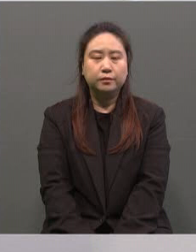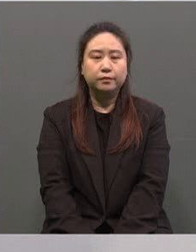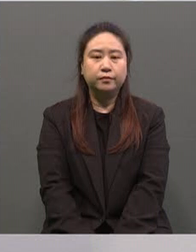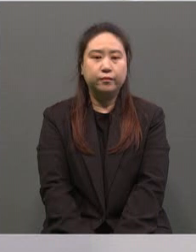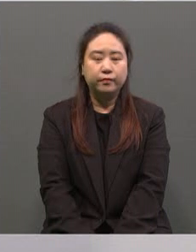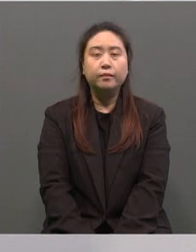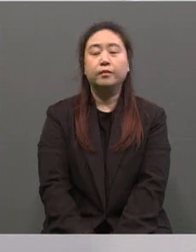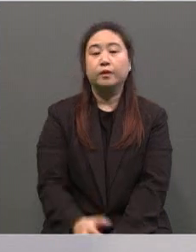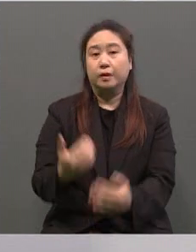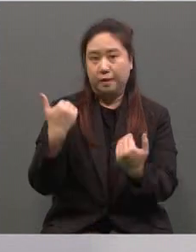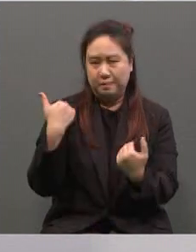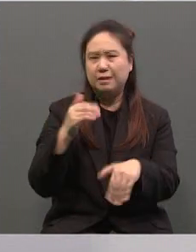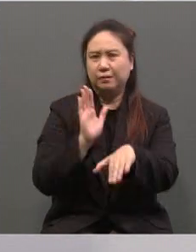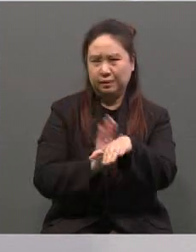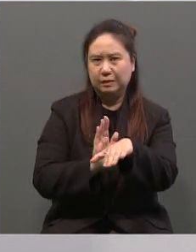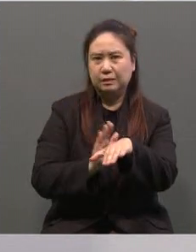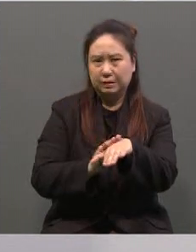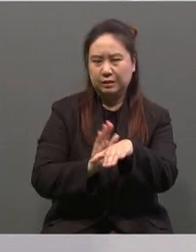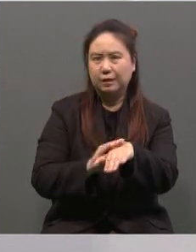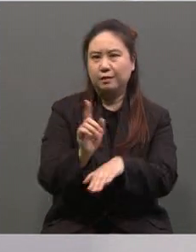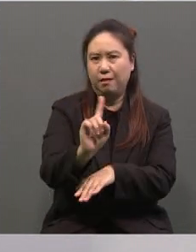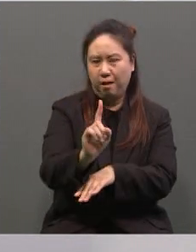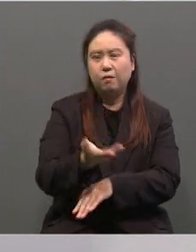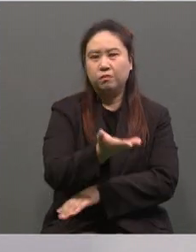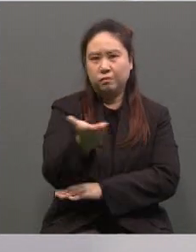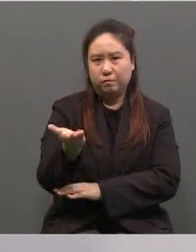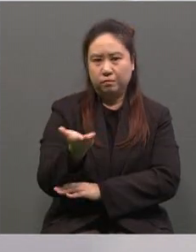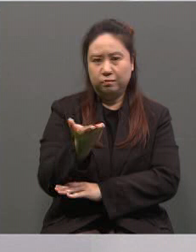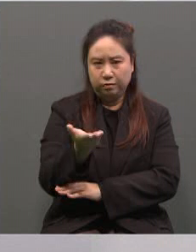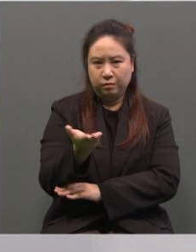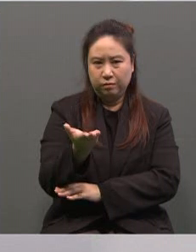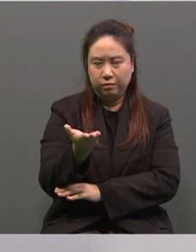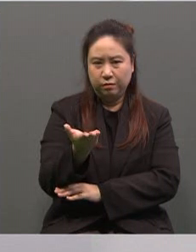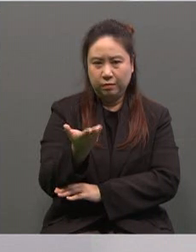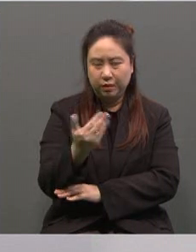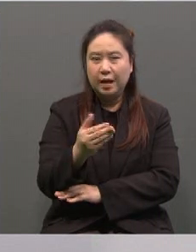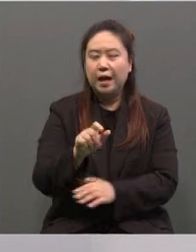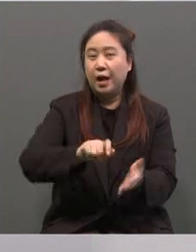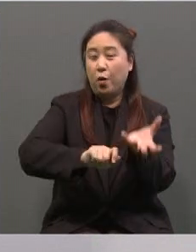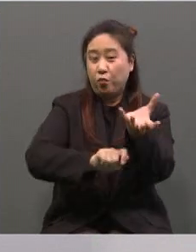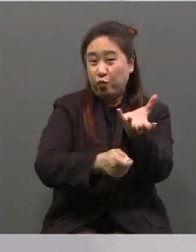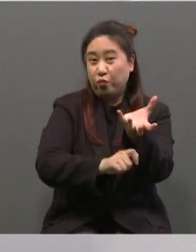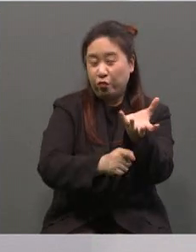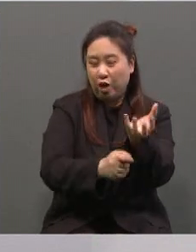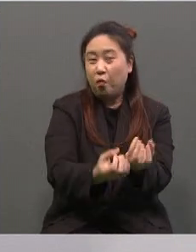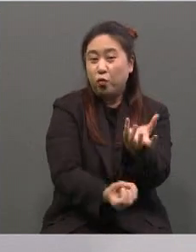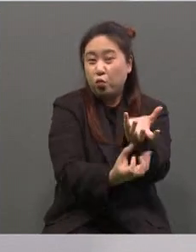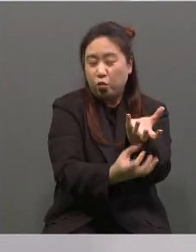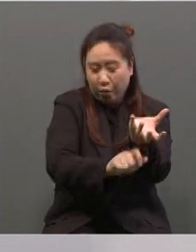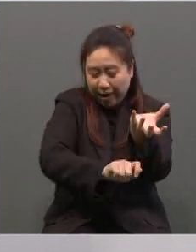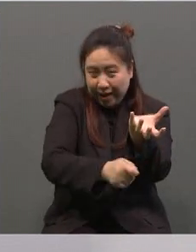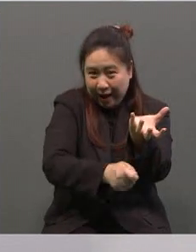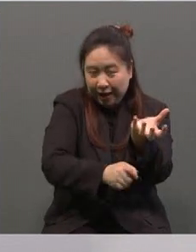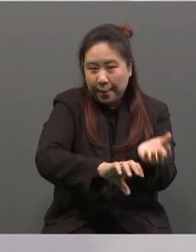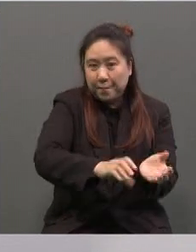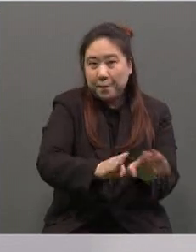มีเรื่องใกล้ตัวมาแจ้งเตือนเป็นอุทาหรณ์แล้วนะคะให้กับคุณผู้ชมกรณีการเปิดปิดถังแก๊สหุงต้มเนี่ยแหละค่ะจริงๆแล้วในเวลา